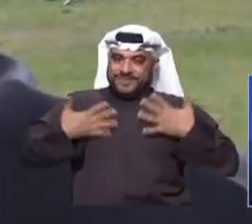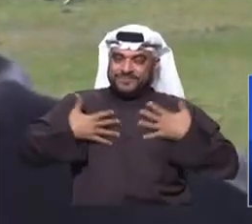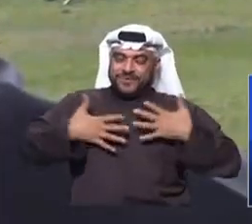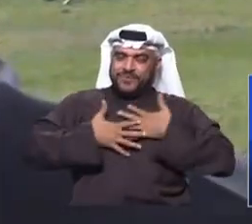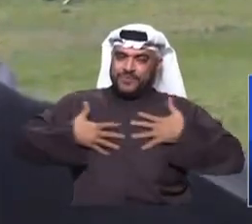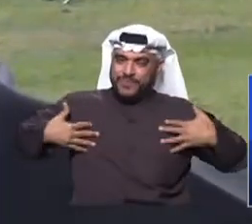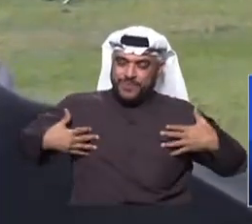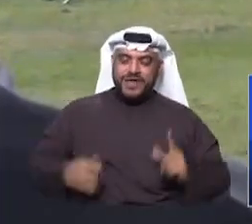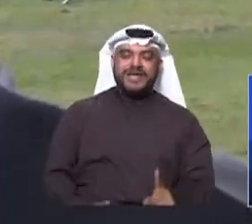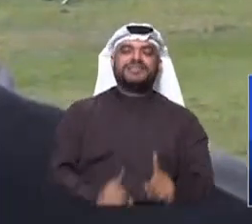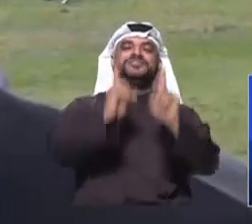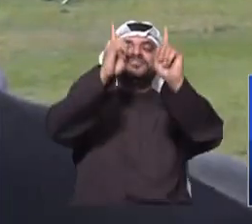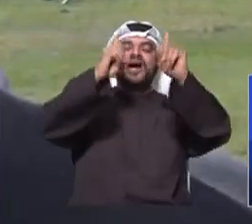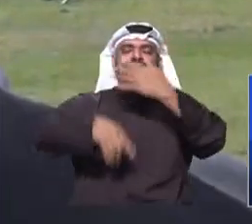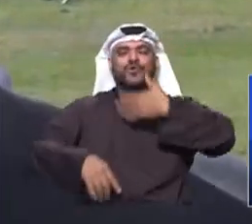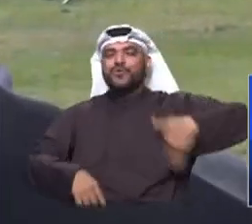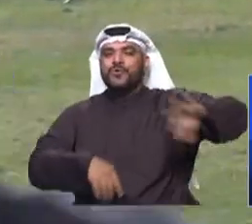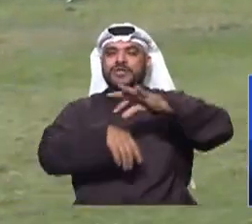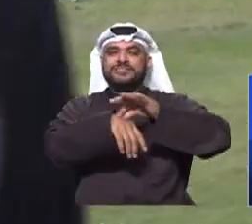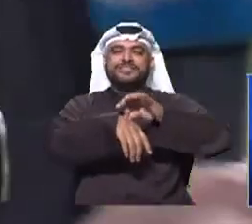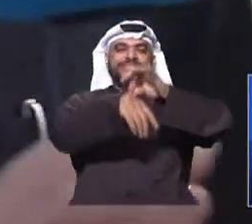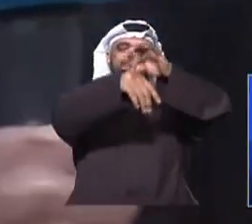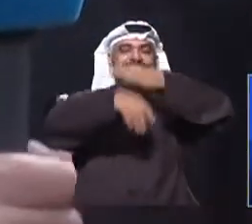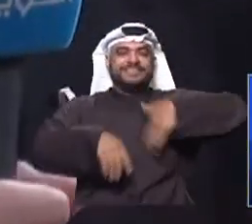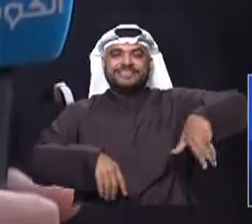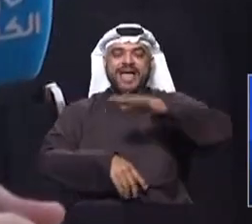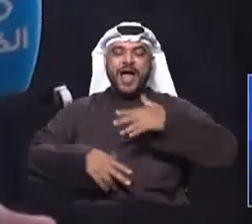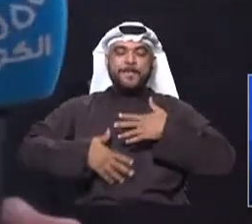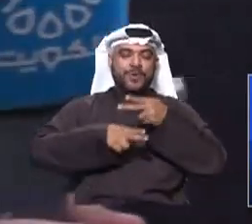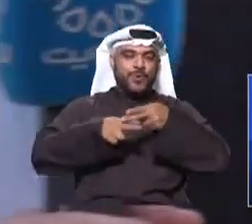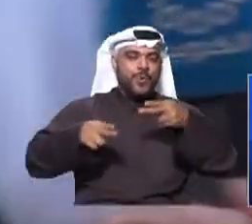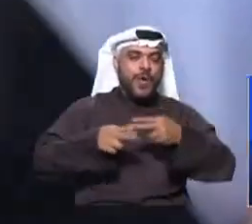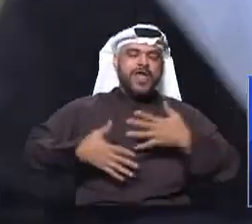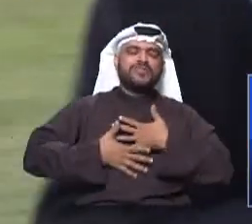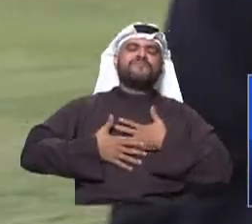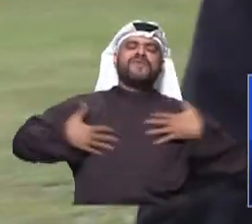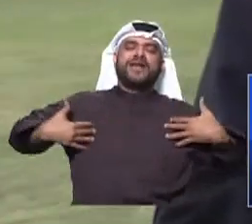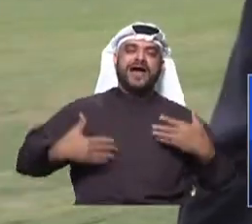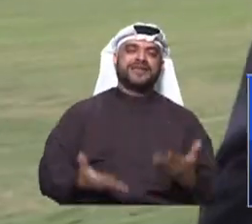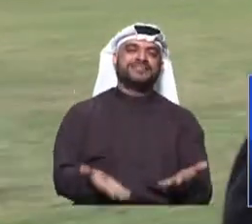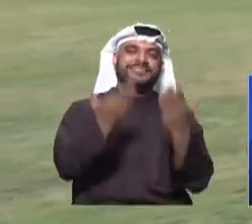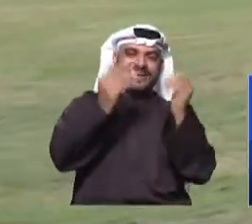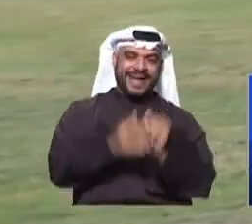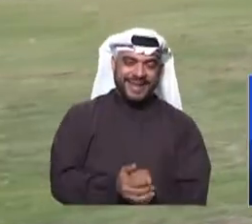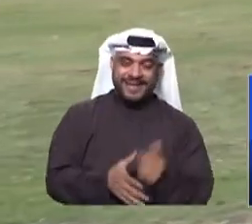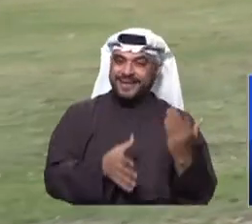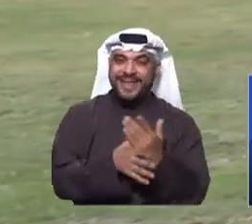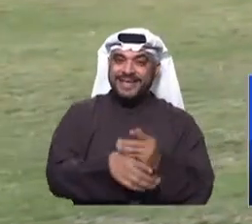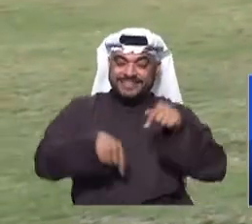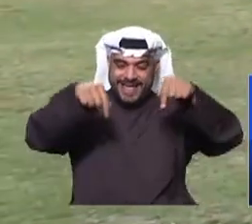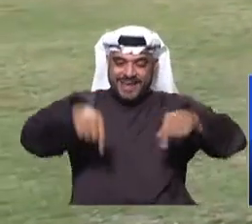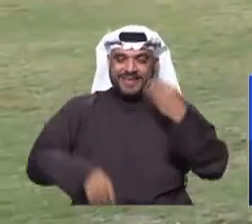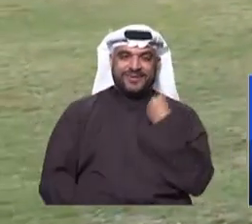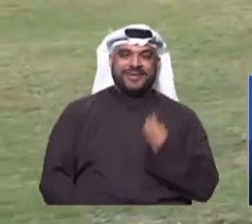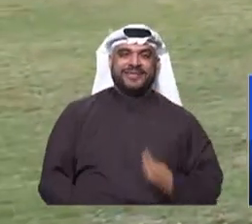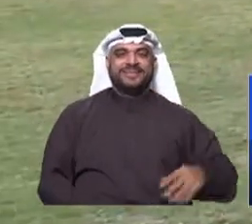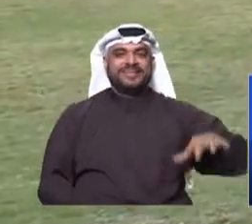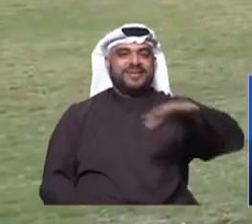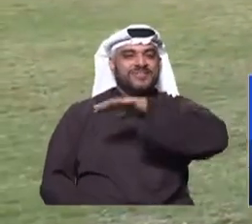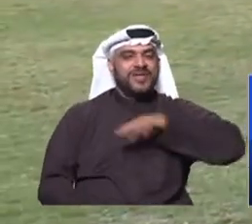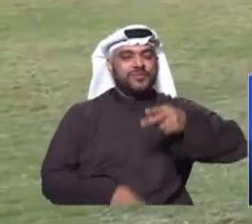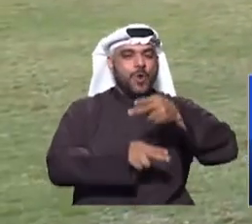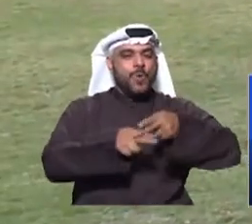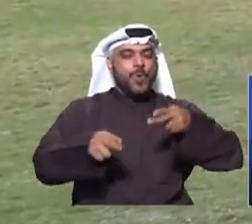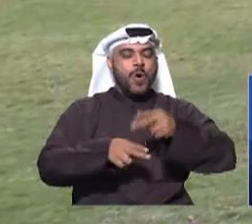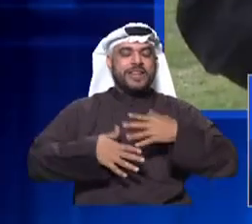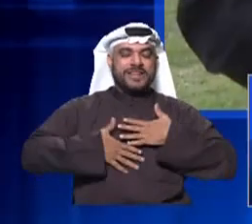ان شاء الله لا بالفعاليات ولا بالترتيب. كل الشكر والتقدير للسيد وليد العوضي الرئيس التنفيذي للمراكز الثقافية، والشكر